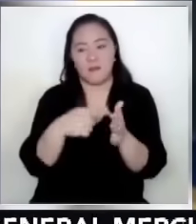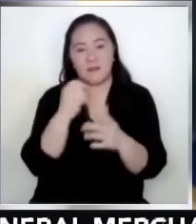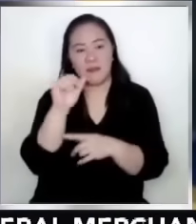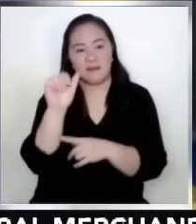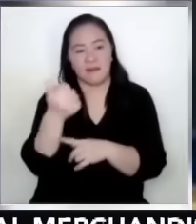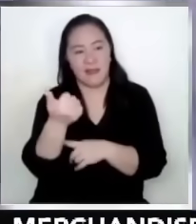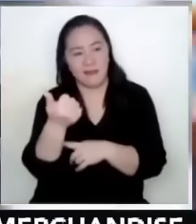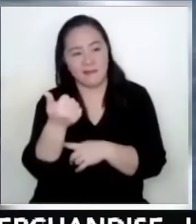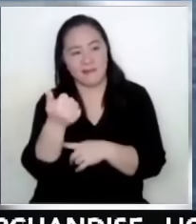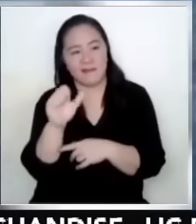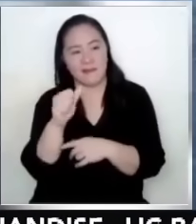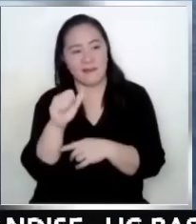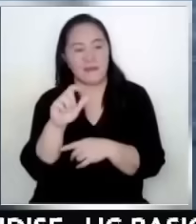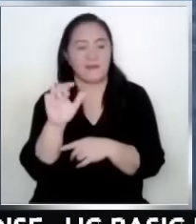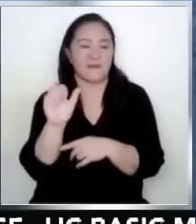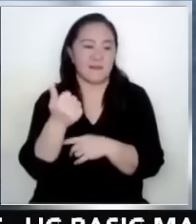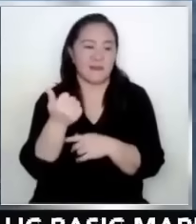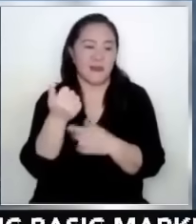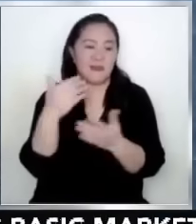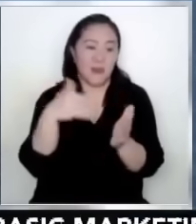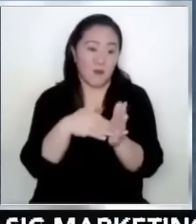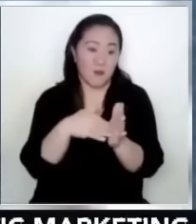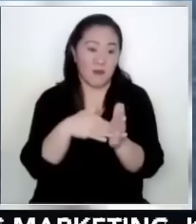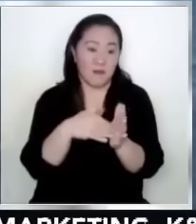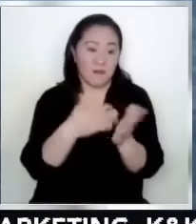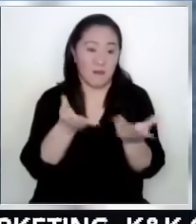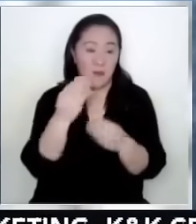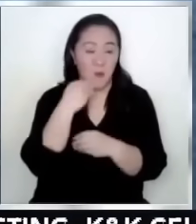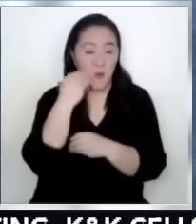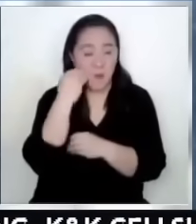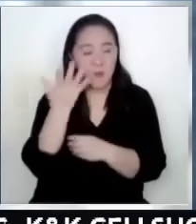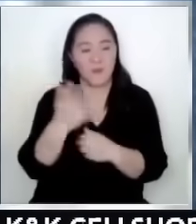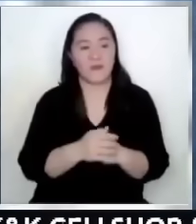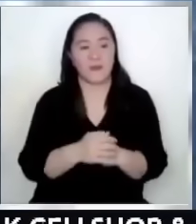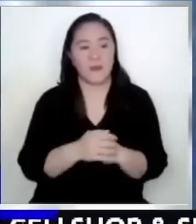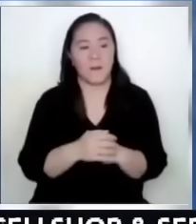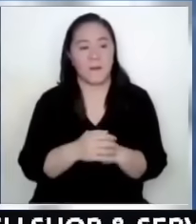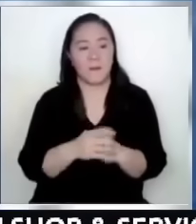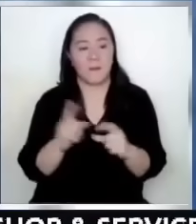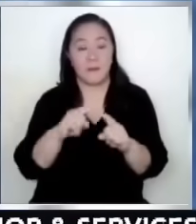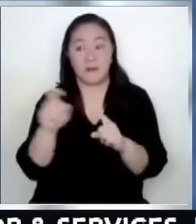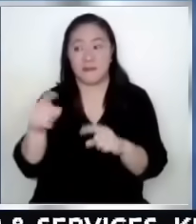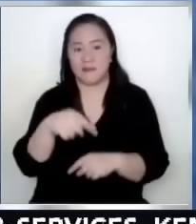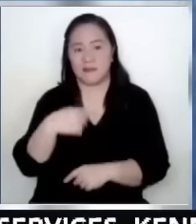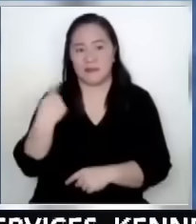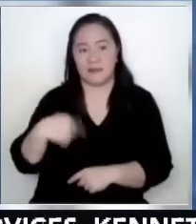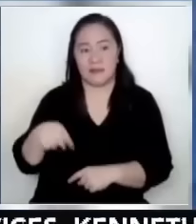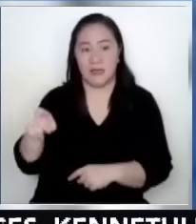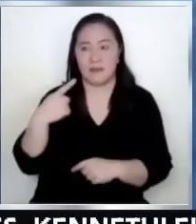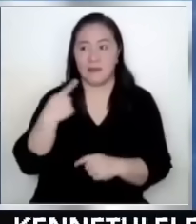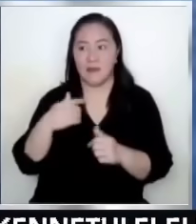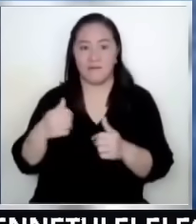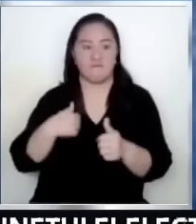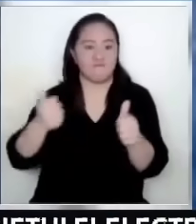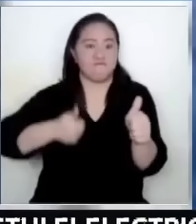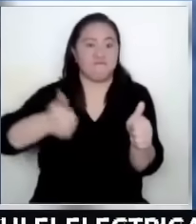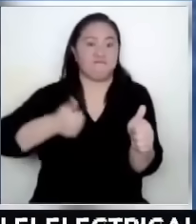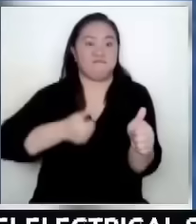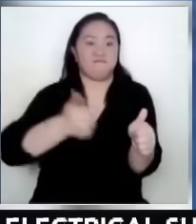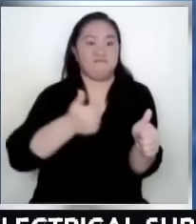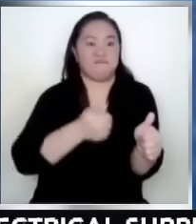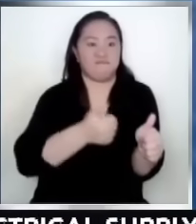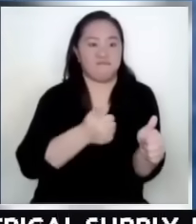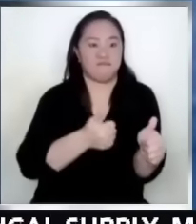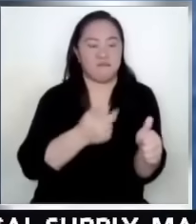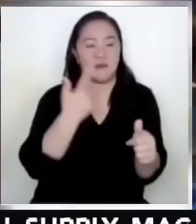may mga utang nga. Hinaharas na nga ng China. Pag ikaw lang mag-isa na buling-buling ka niyan, mukhang tatalsik yung espiritu